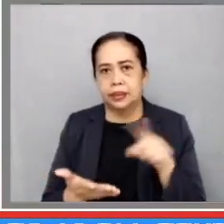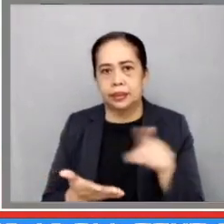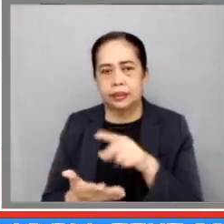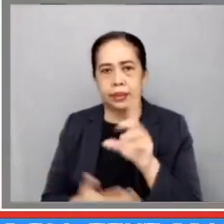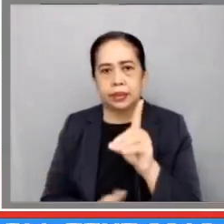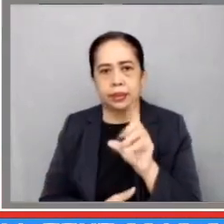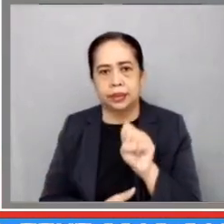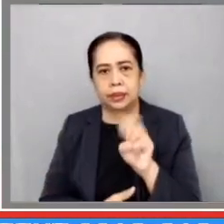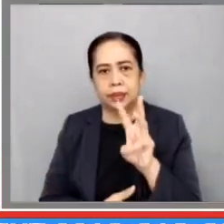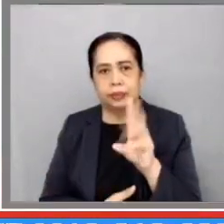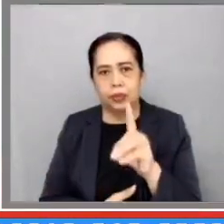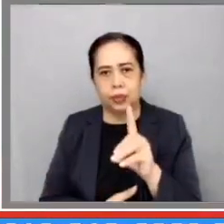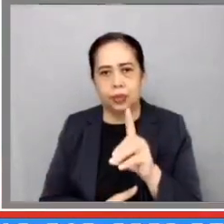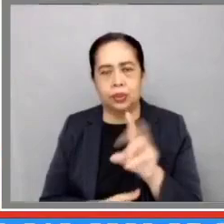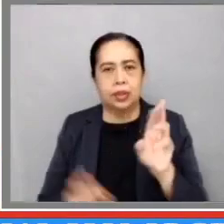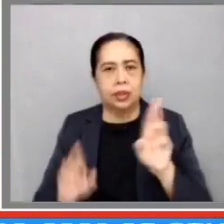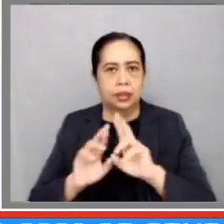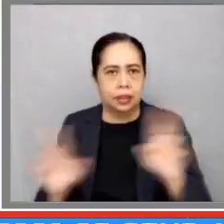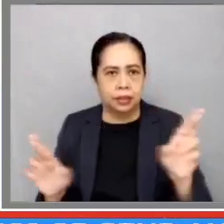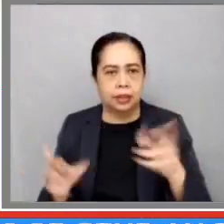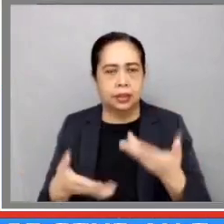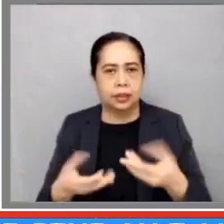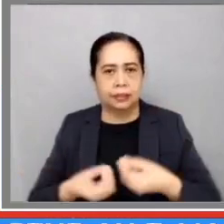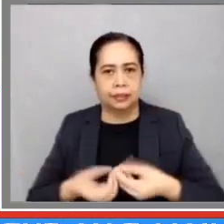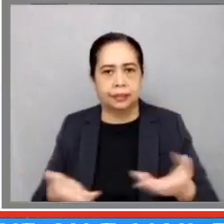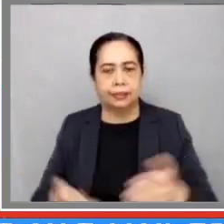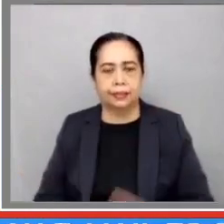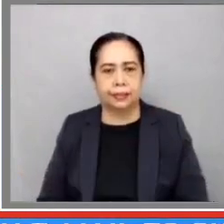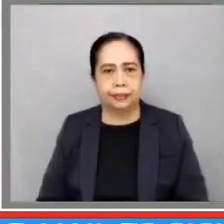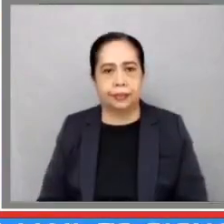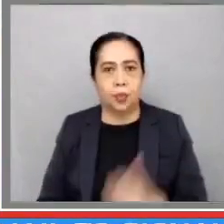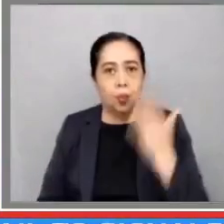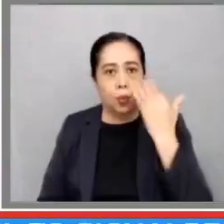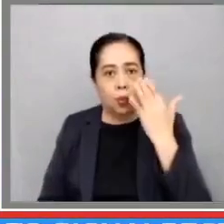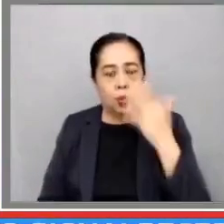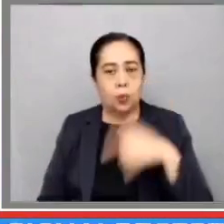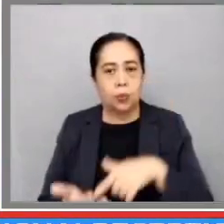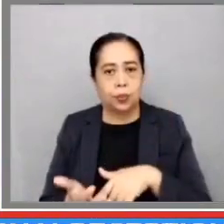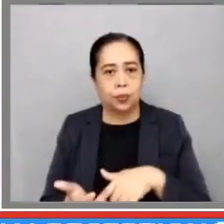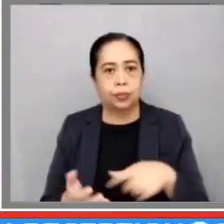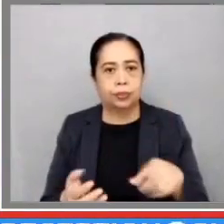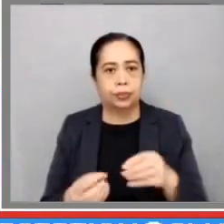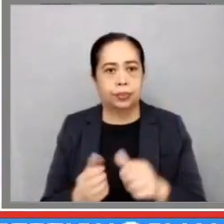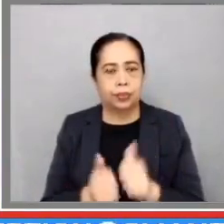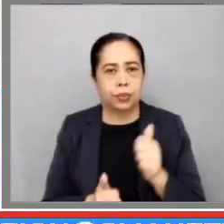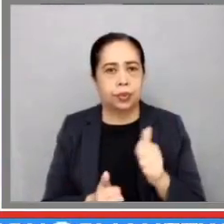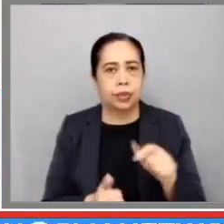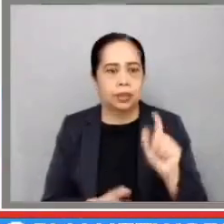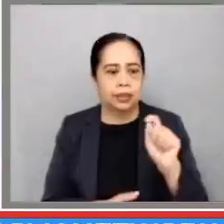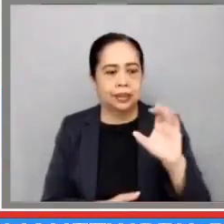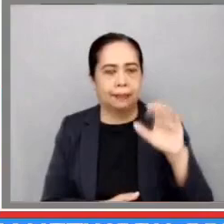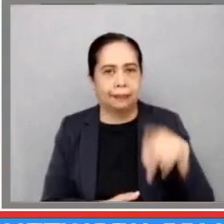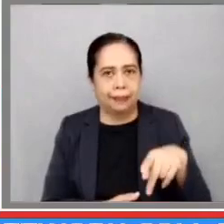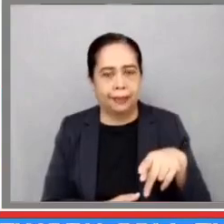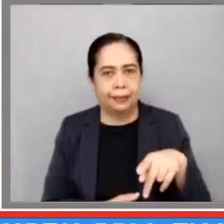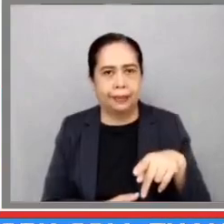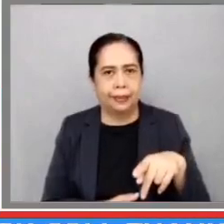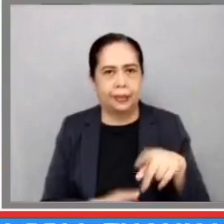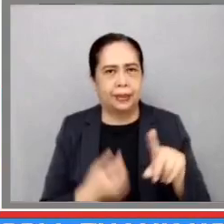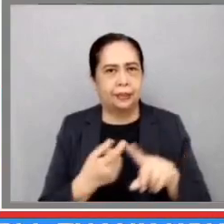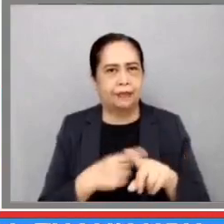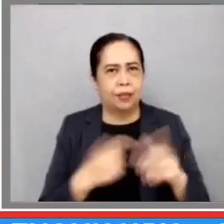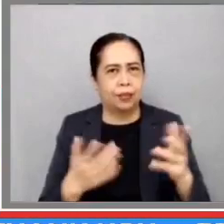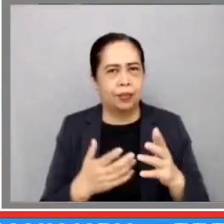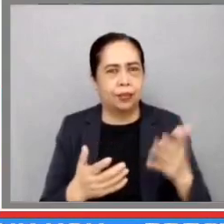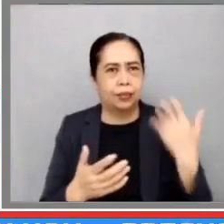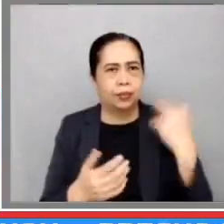DSWD na ready na po tayong implement po ito. Pagkat ito po ay ito nga yung TCT natin na nagmula po, its